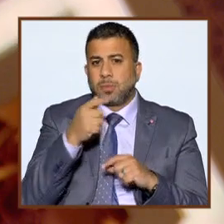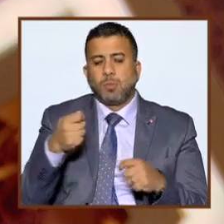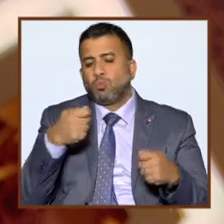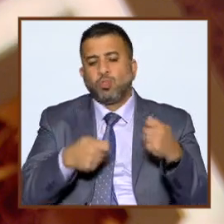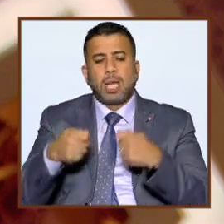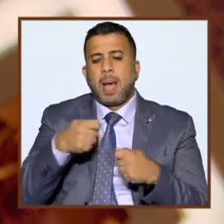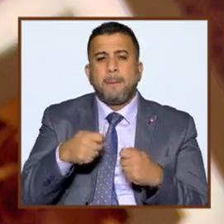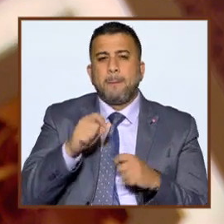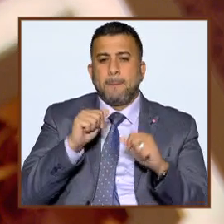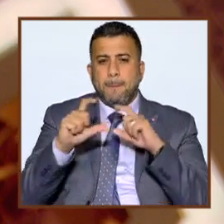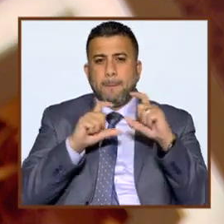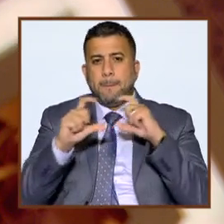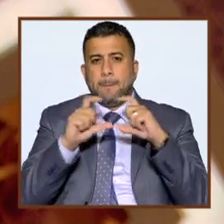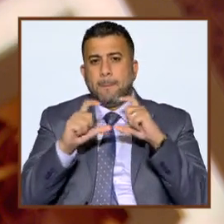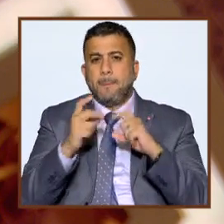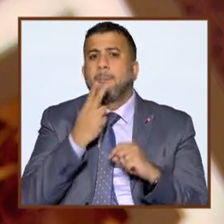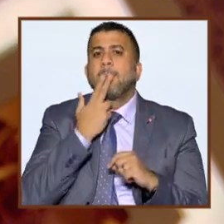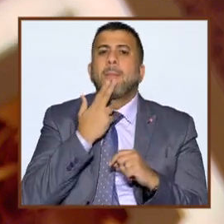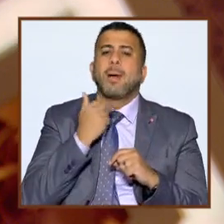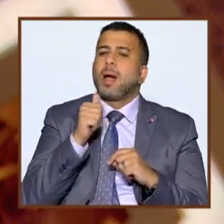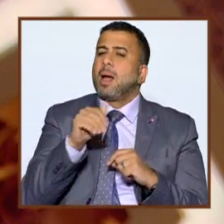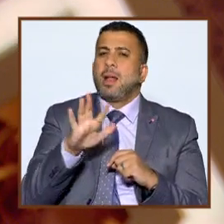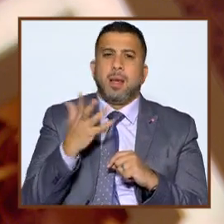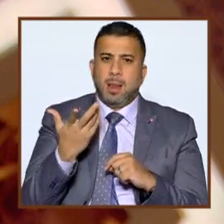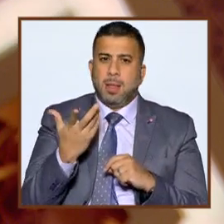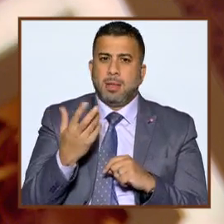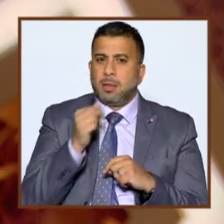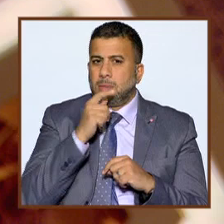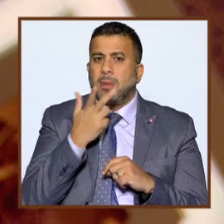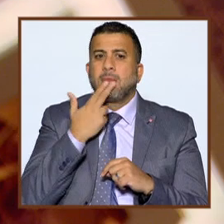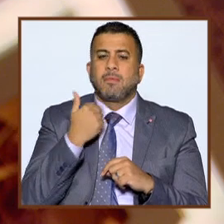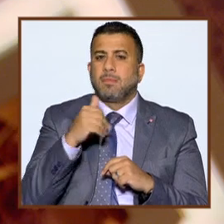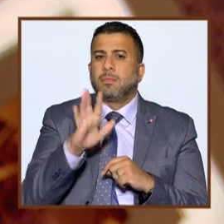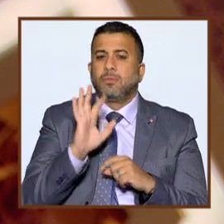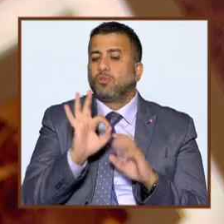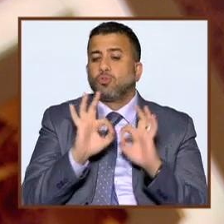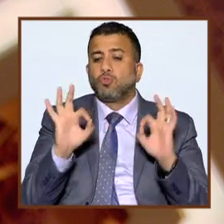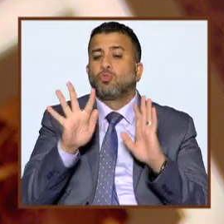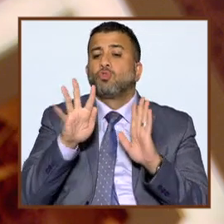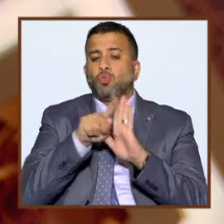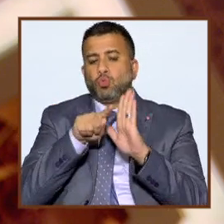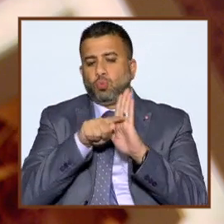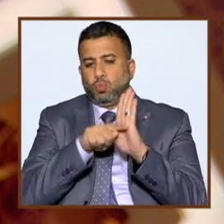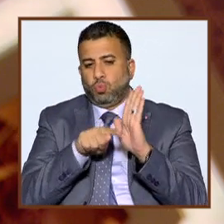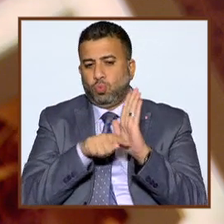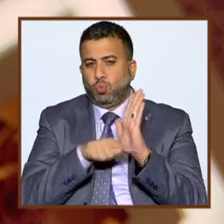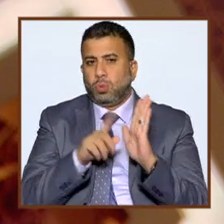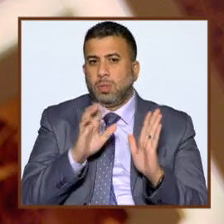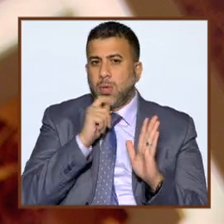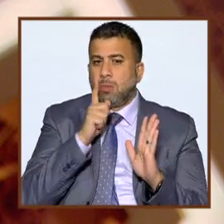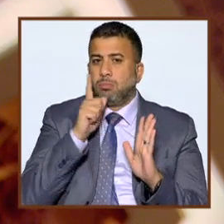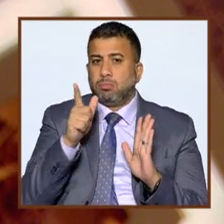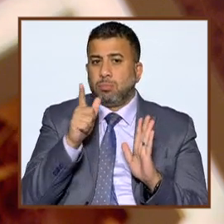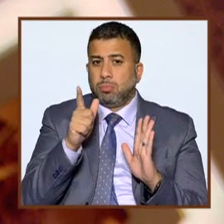للمساهمات في المصارف الأصل فيها الحل والجواز والإباحة هذا من حيث الأصل إذا توفرت فيها الشروط فإذا كانت